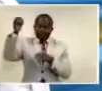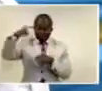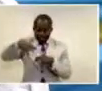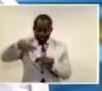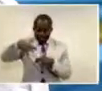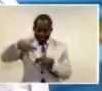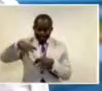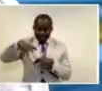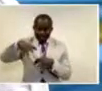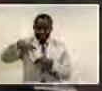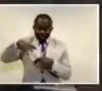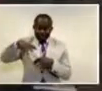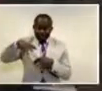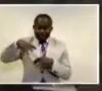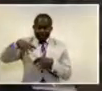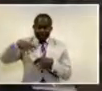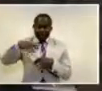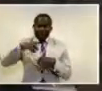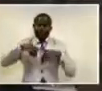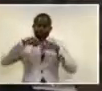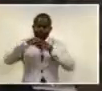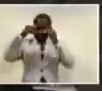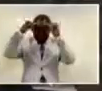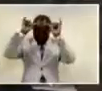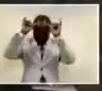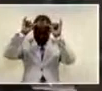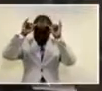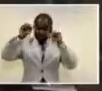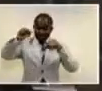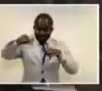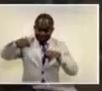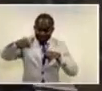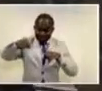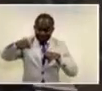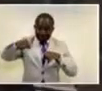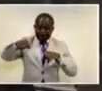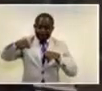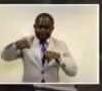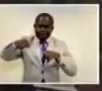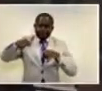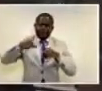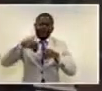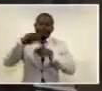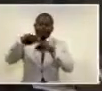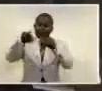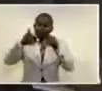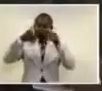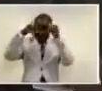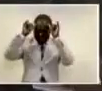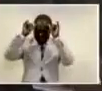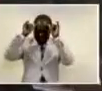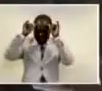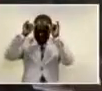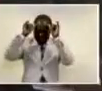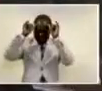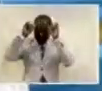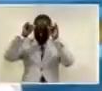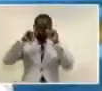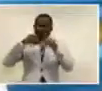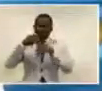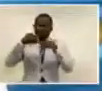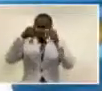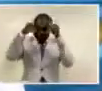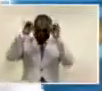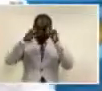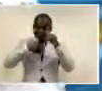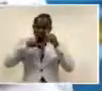Eee. Batungiramo inka? Eee. Ehe, baguhaye inka hanyuma? Bampaye inka